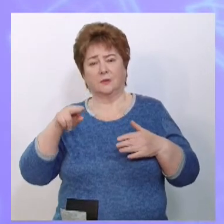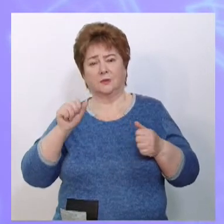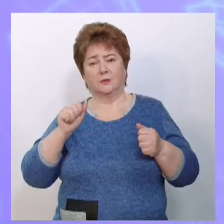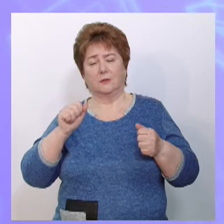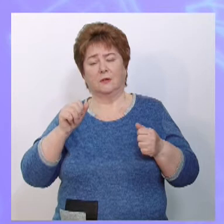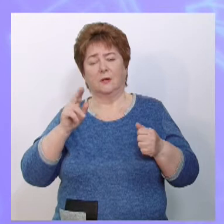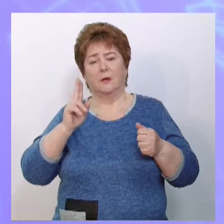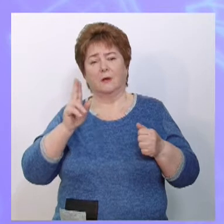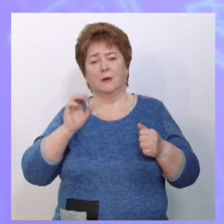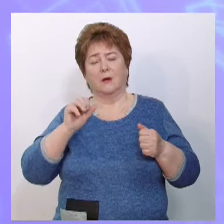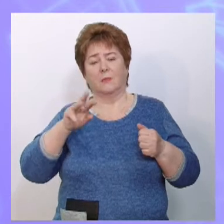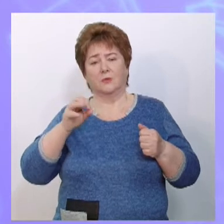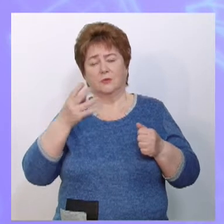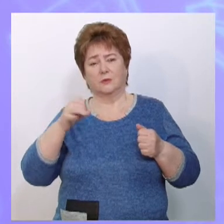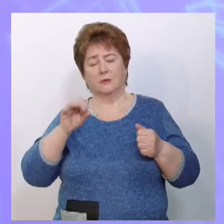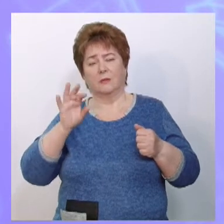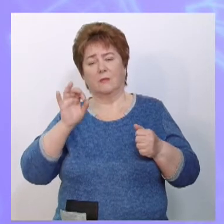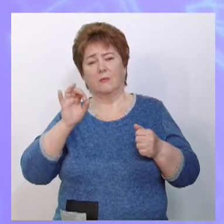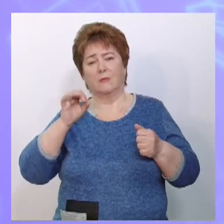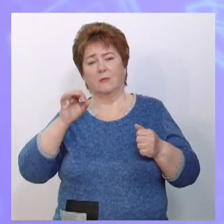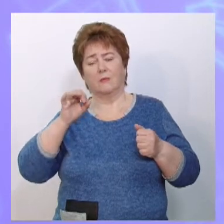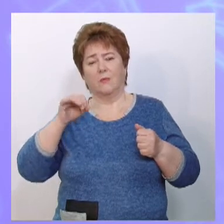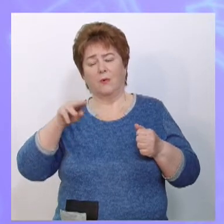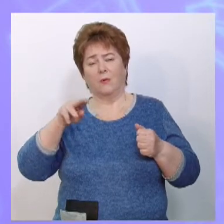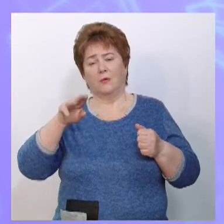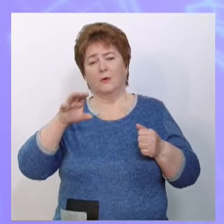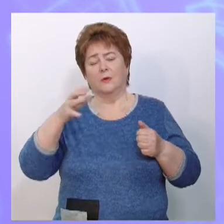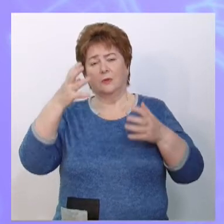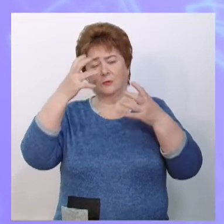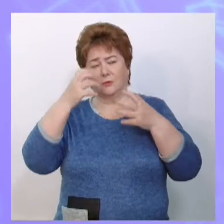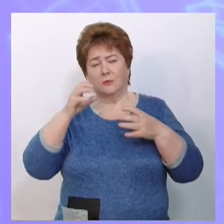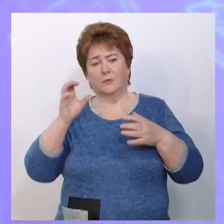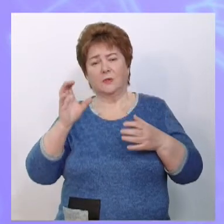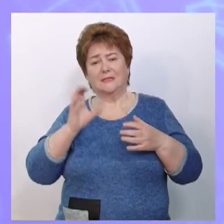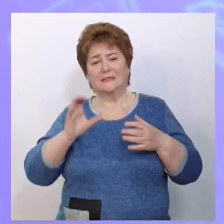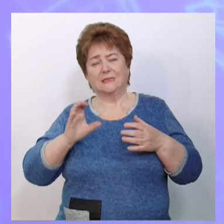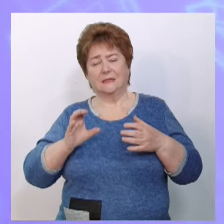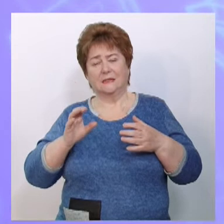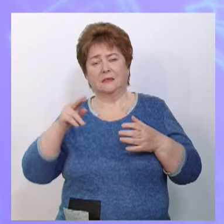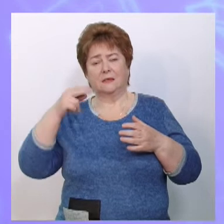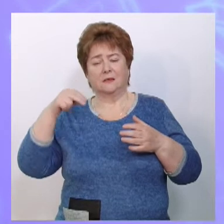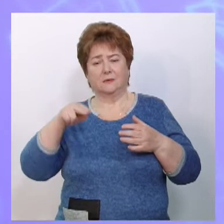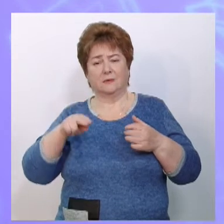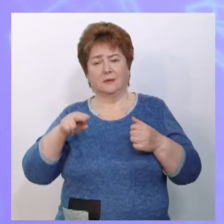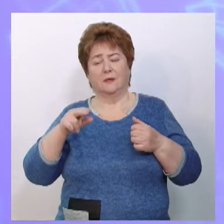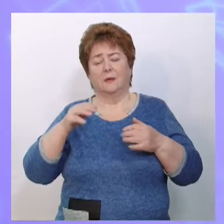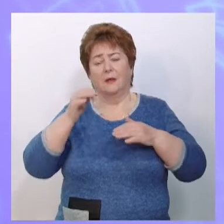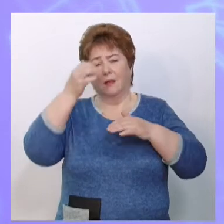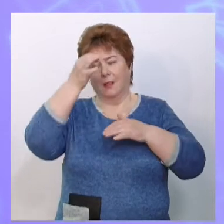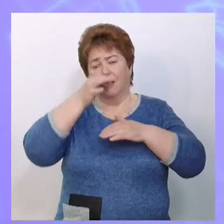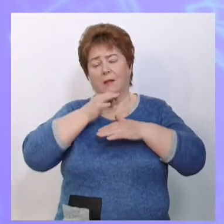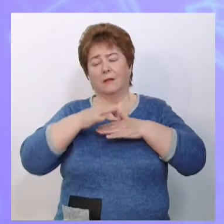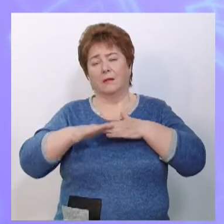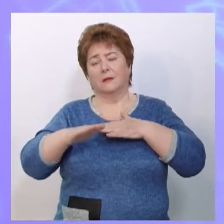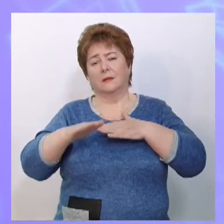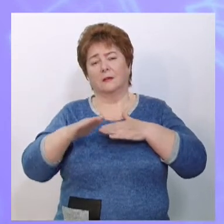падеж, камышей, по темно-синей, дательный падеж, гладкой, дательный